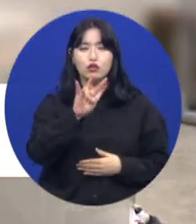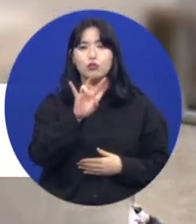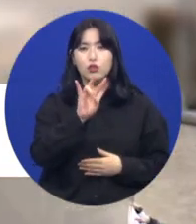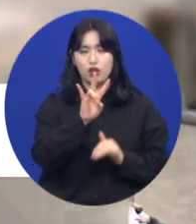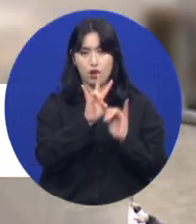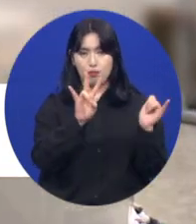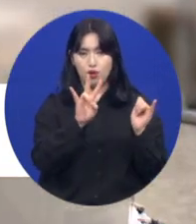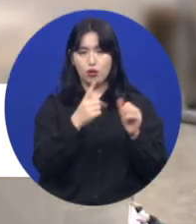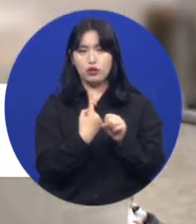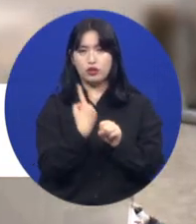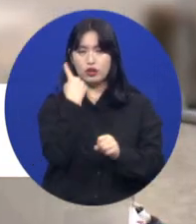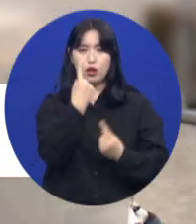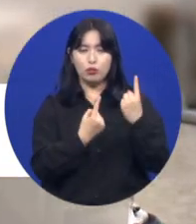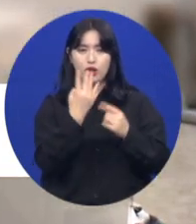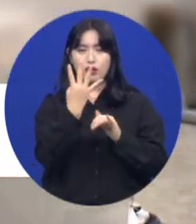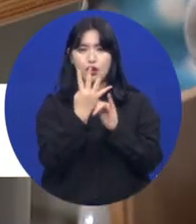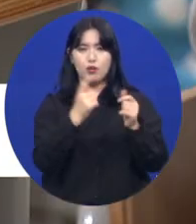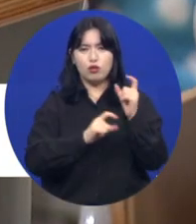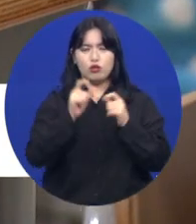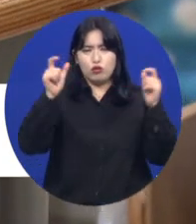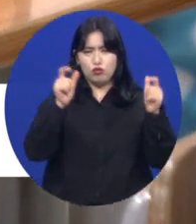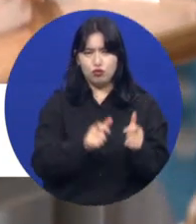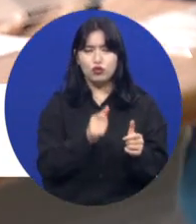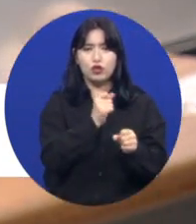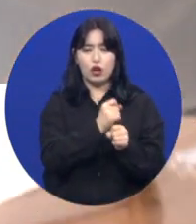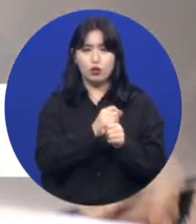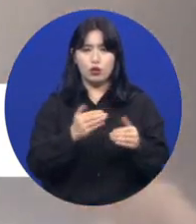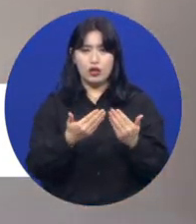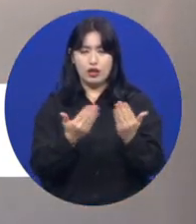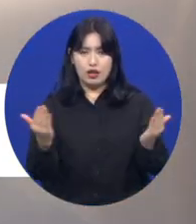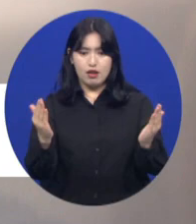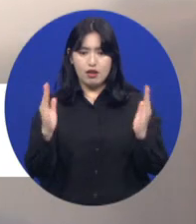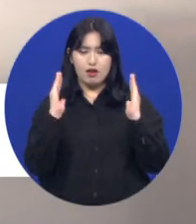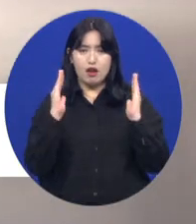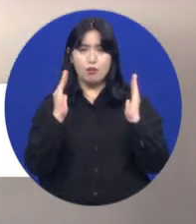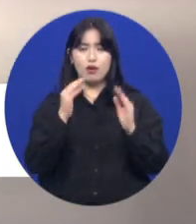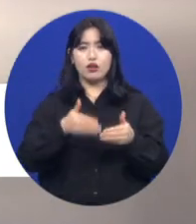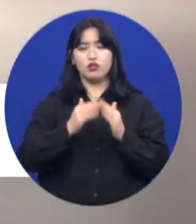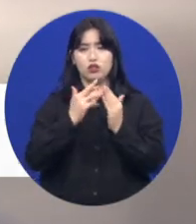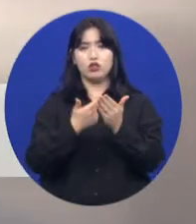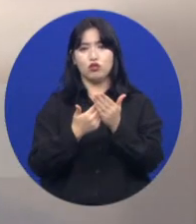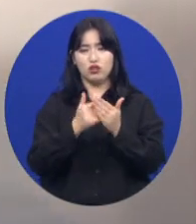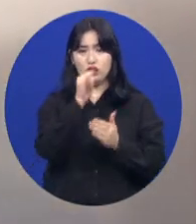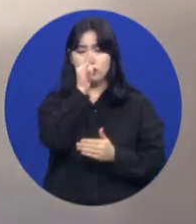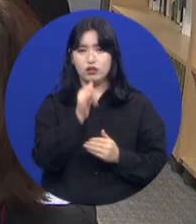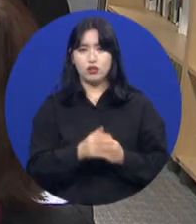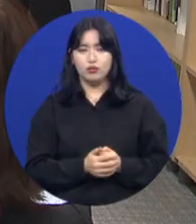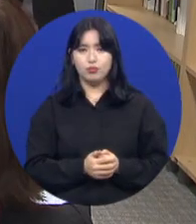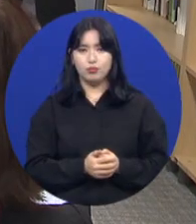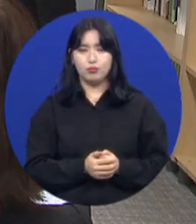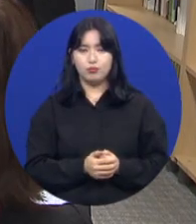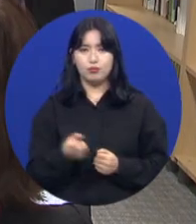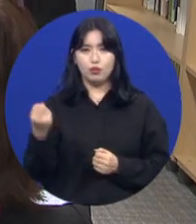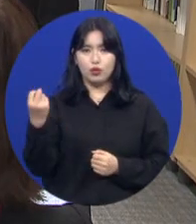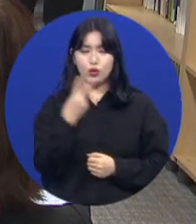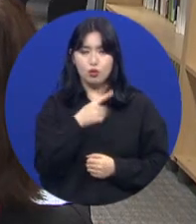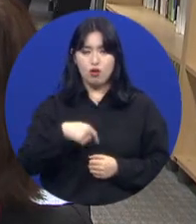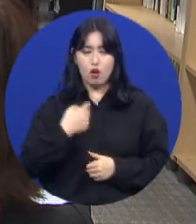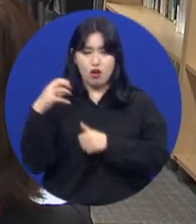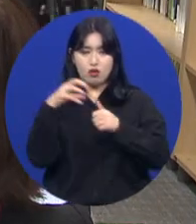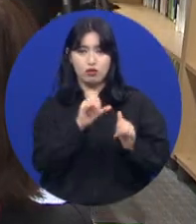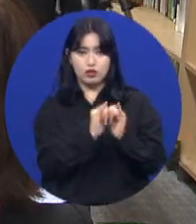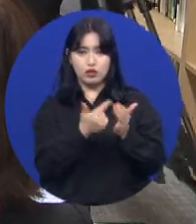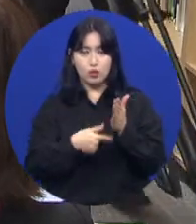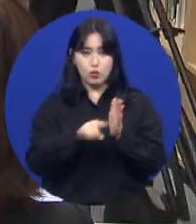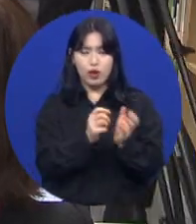24명으로 지난해보다 4명 줄이고 책상 앞에는 칸막이가 설치됩니다. 또 자가 격리자를